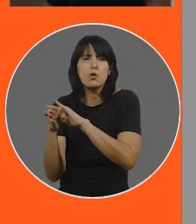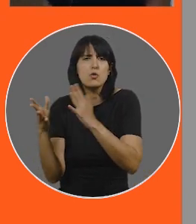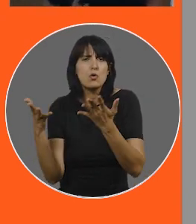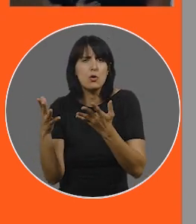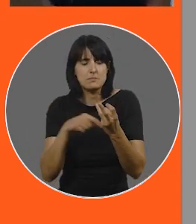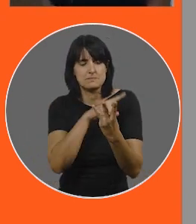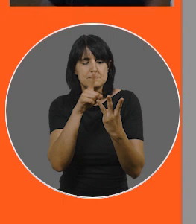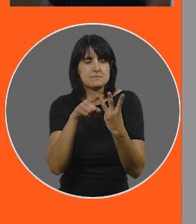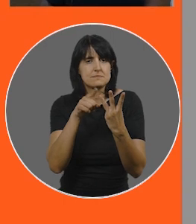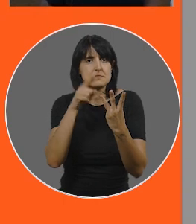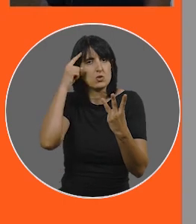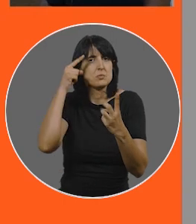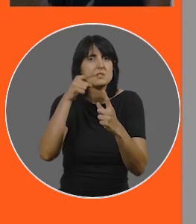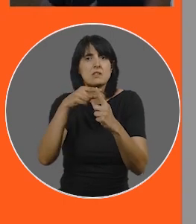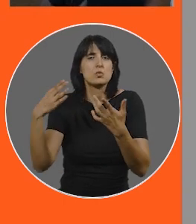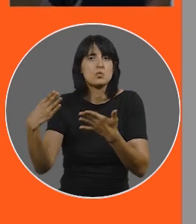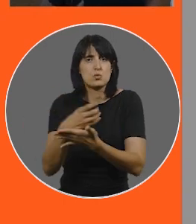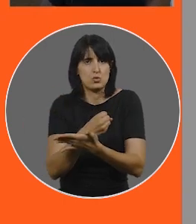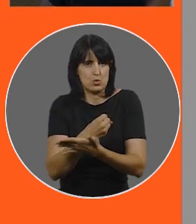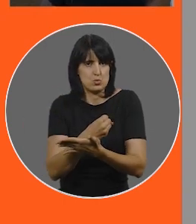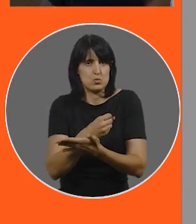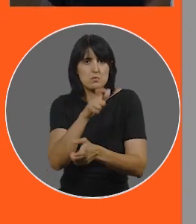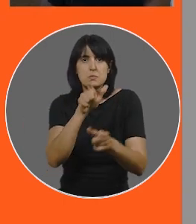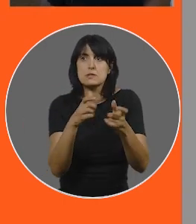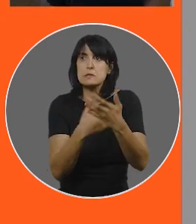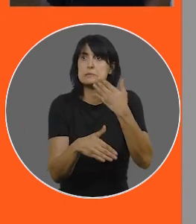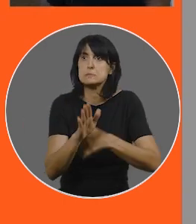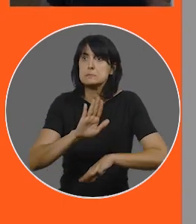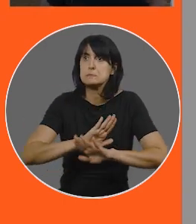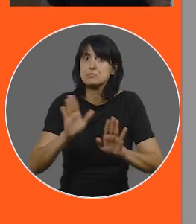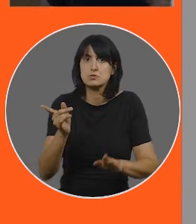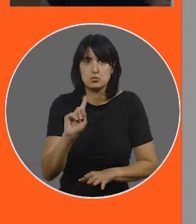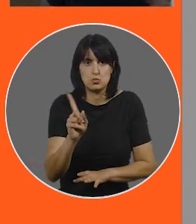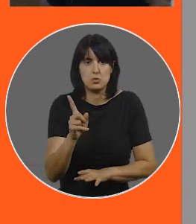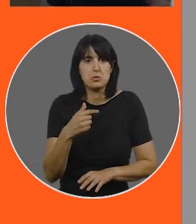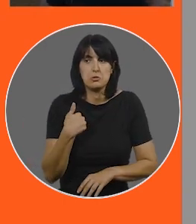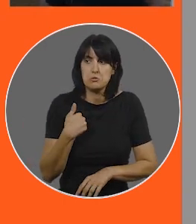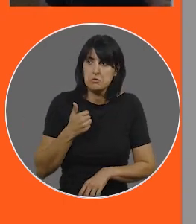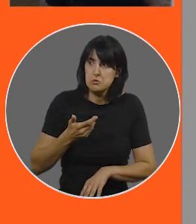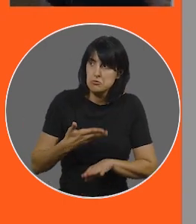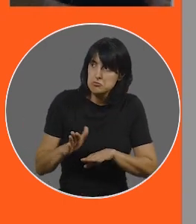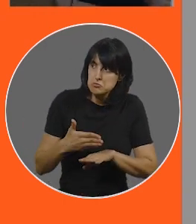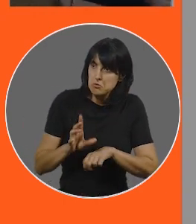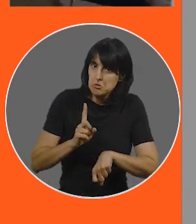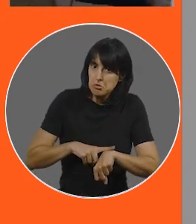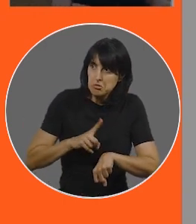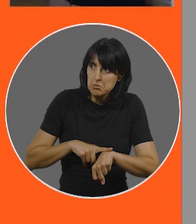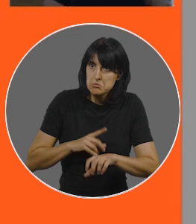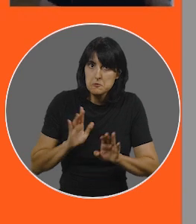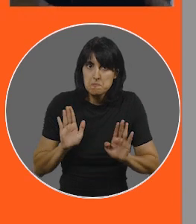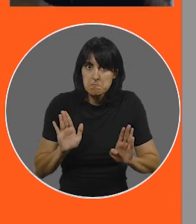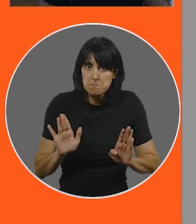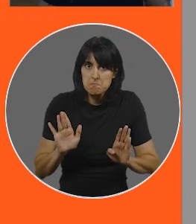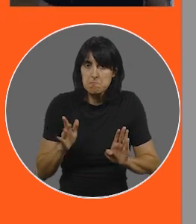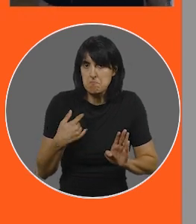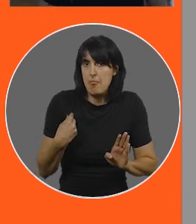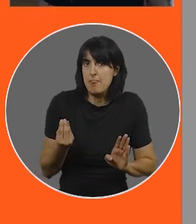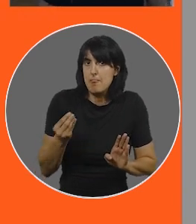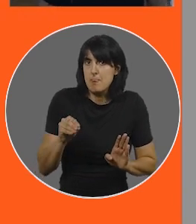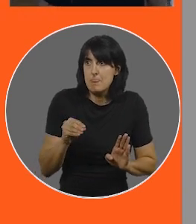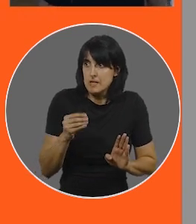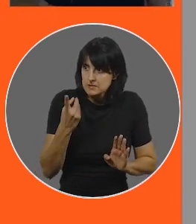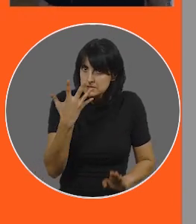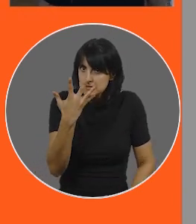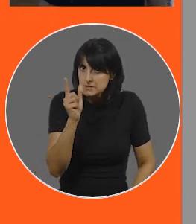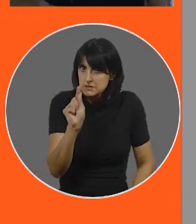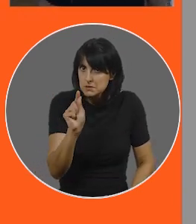tercera idea és per tothom, no és només per persones amb discapacitat. Llavors, jo crec que encara tinc temps, que no he controlat gaire el temps, però m'agradaria,